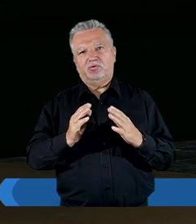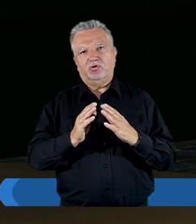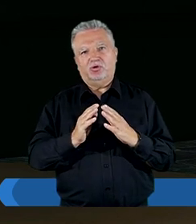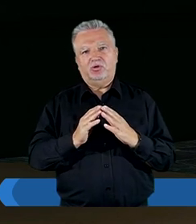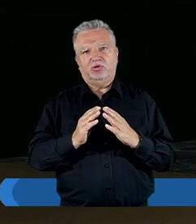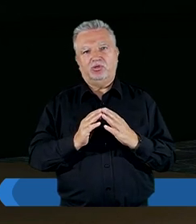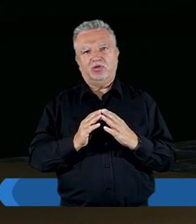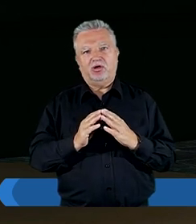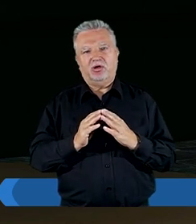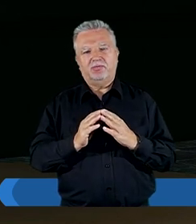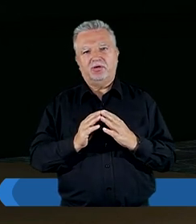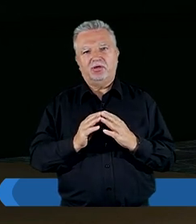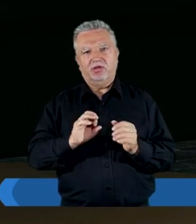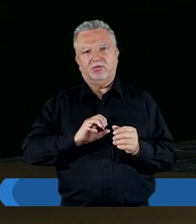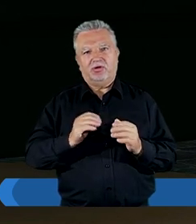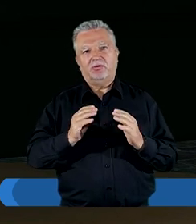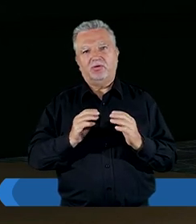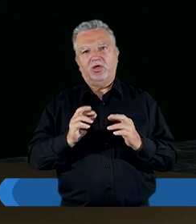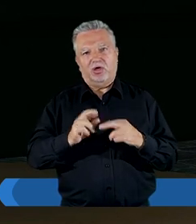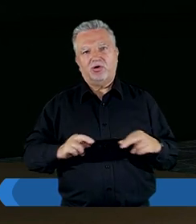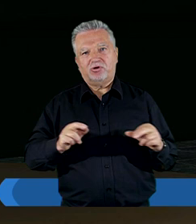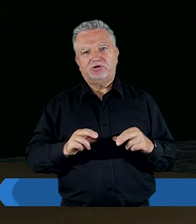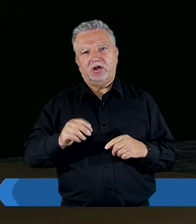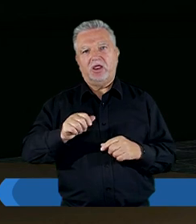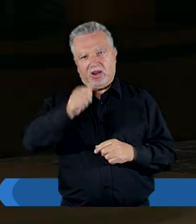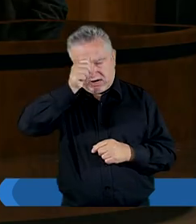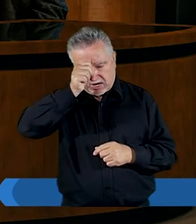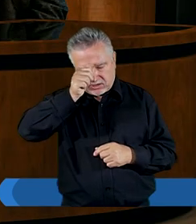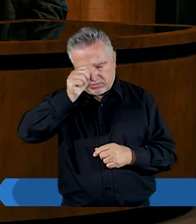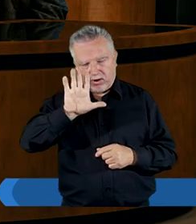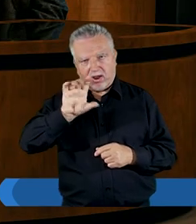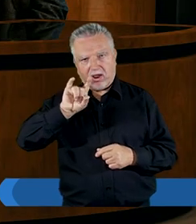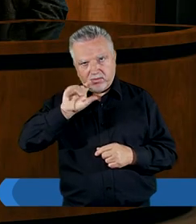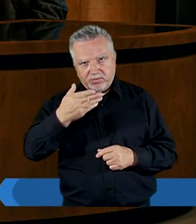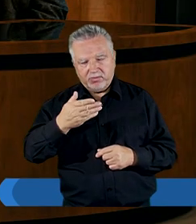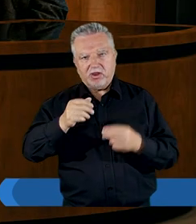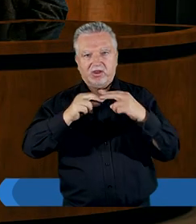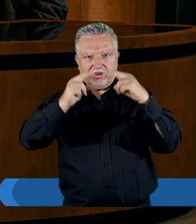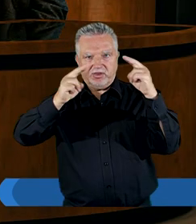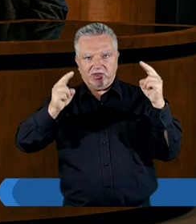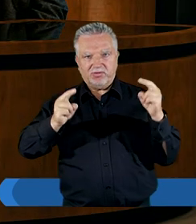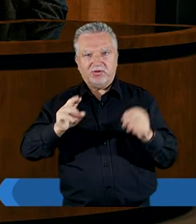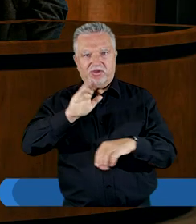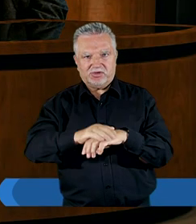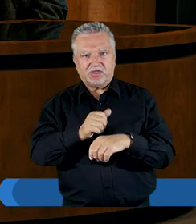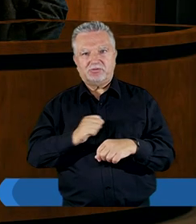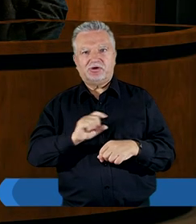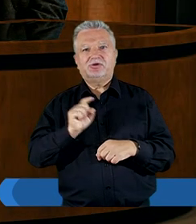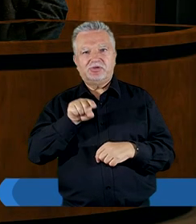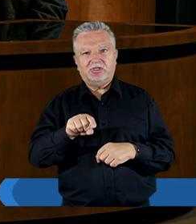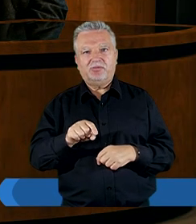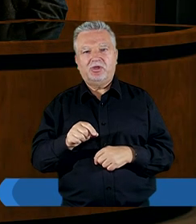tak nazywam, ten swój dom i tą swoją rodzinę takim małym niebem. Także zdecydowanie zgadzam się z tym określeniem.